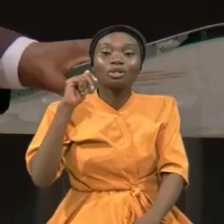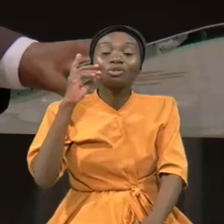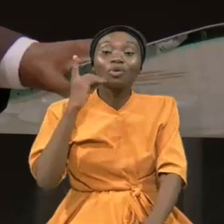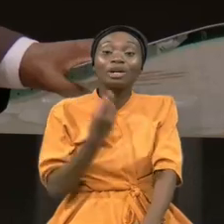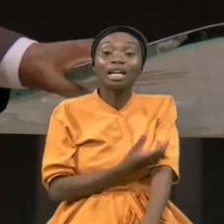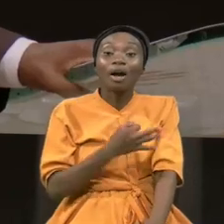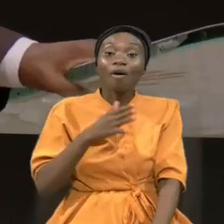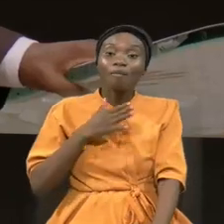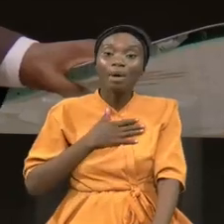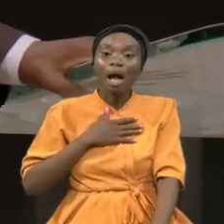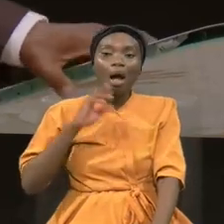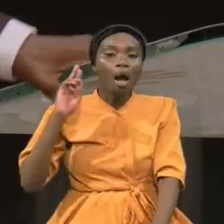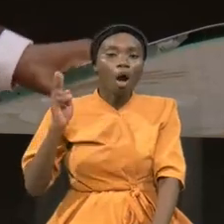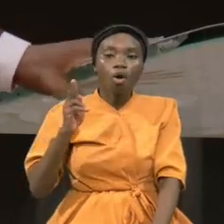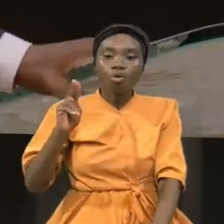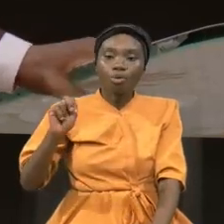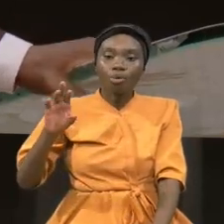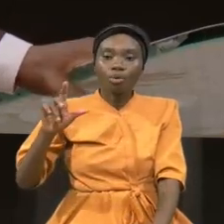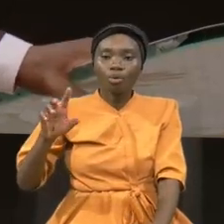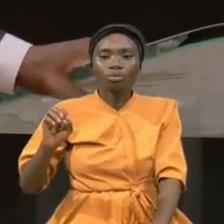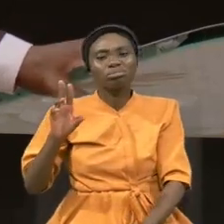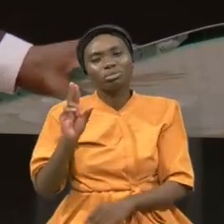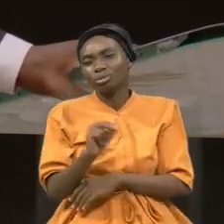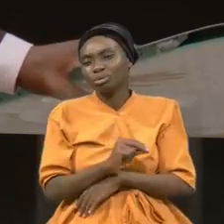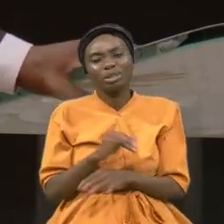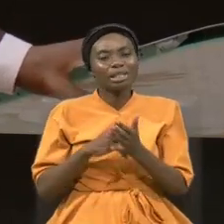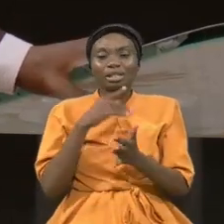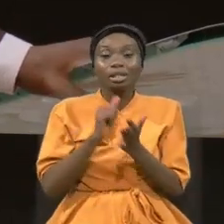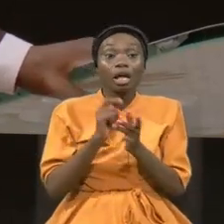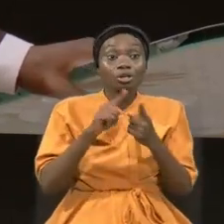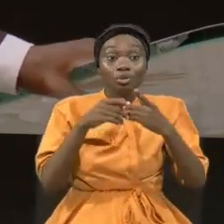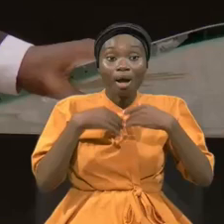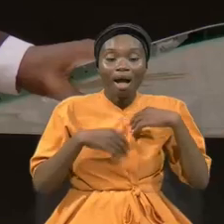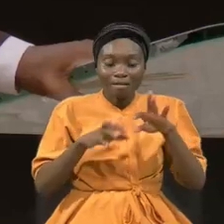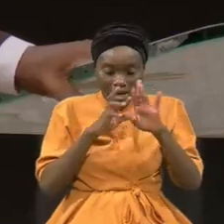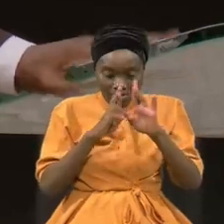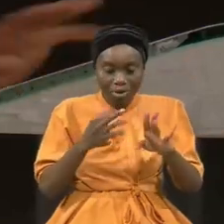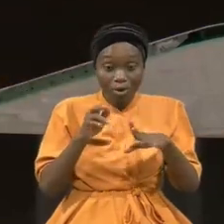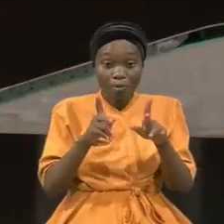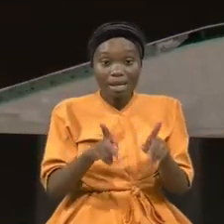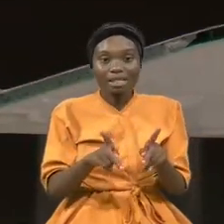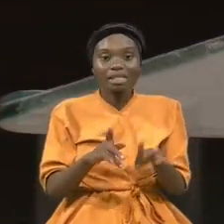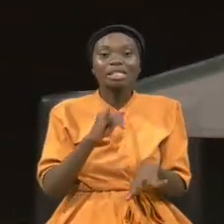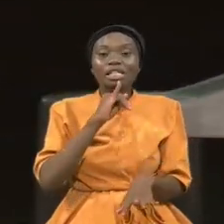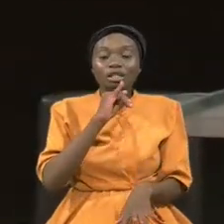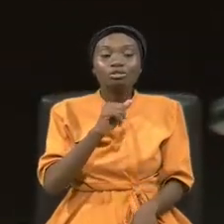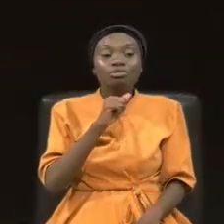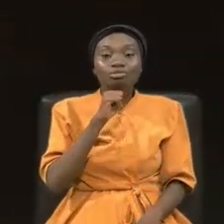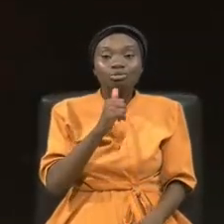fille de mon oncle. Non, il n'est pas bon d'avoir égard